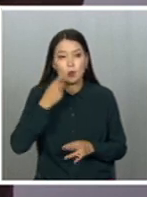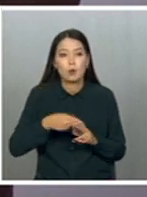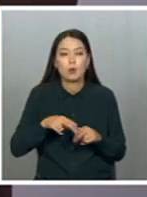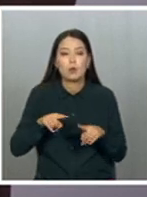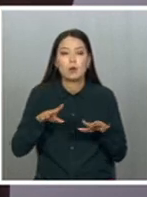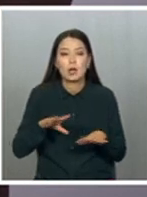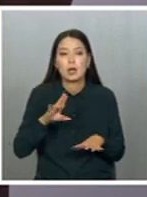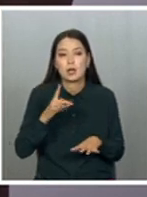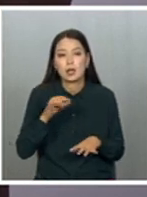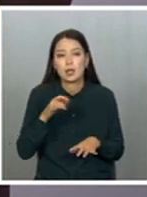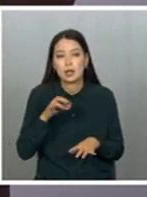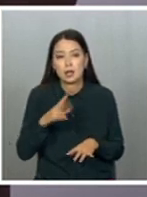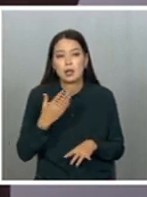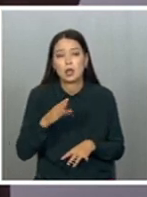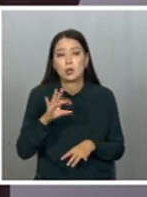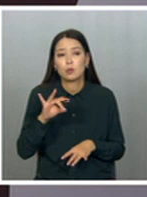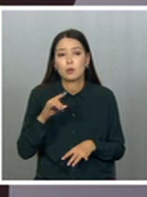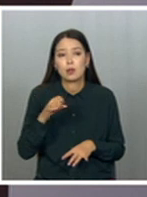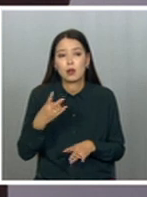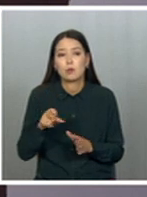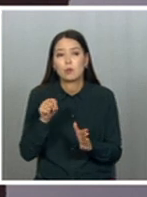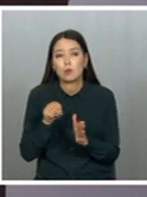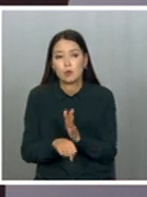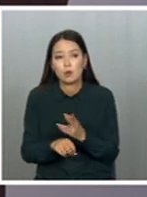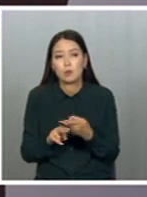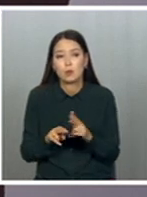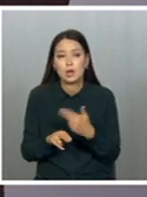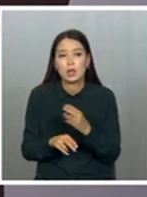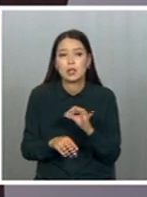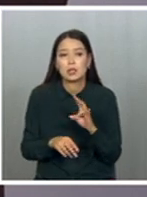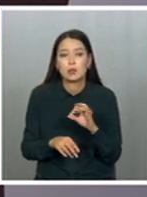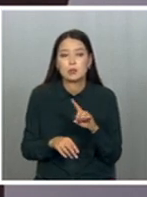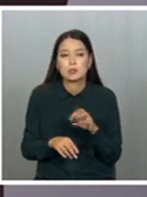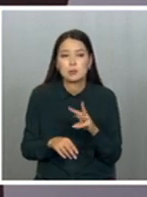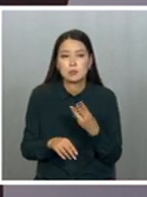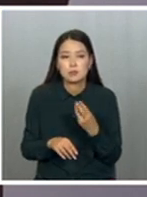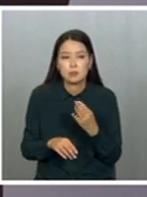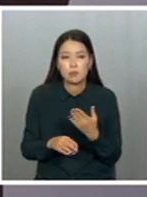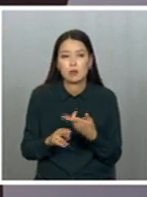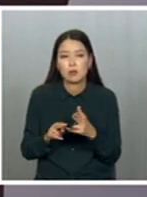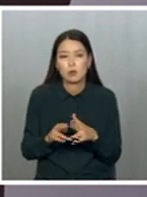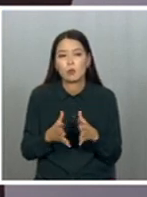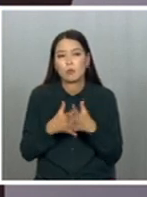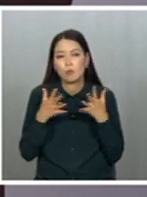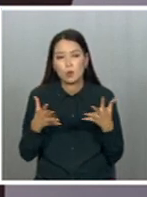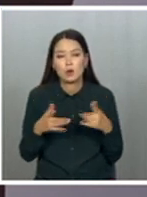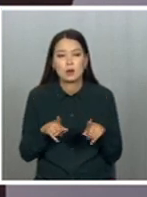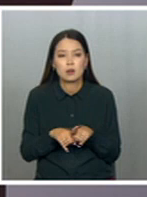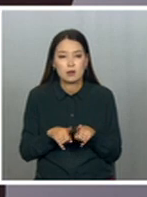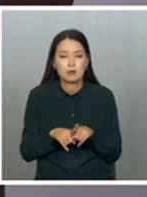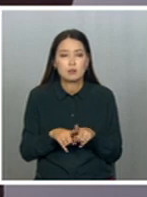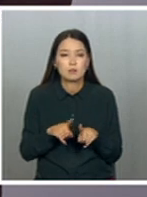Крейгел Төрехан Ақсақалды өлтіргенше, оны Иноземцевке айырбастап, үлкен олжаға кенелетіні